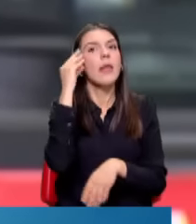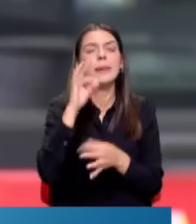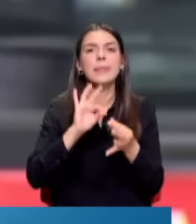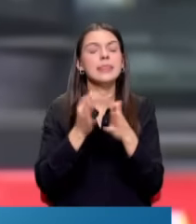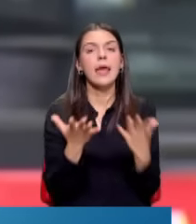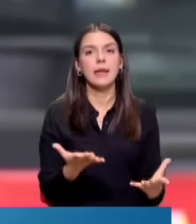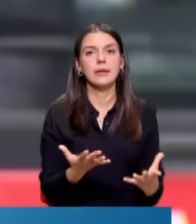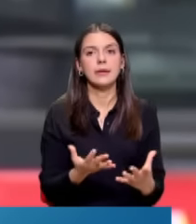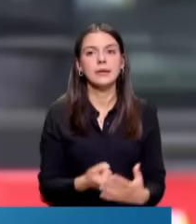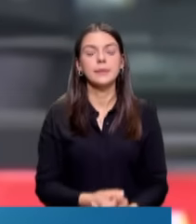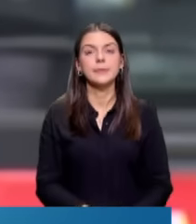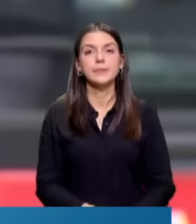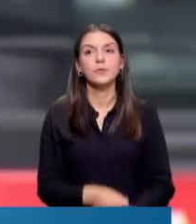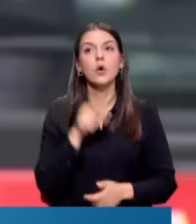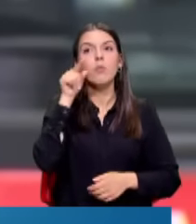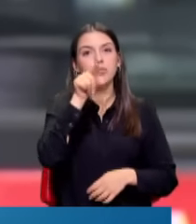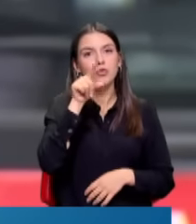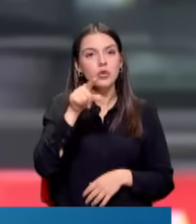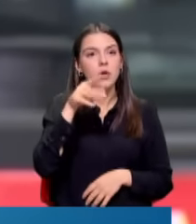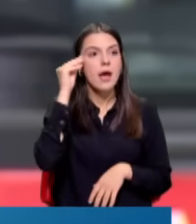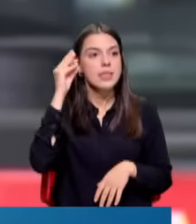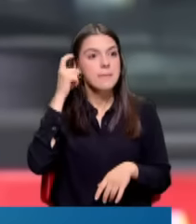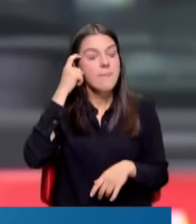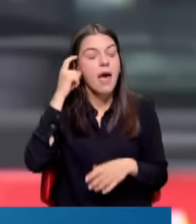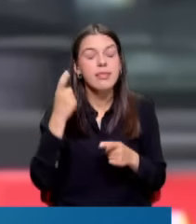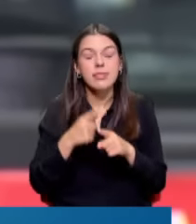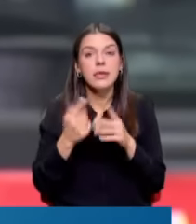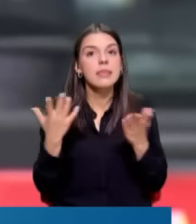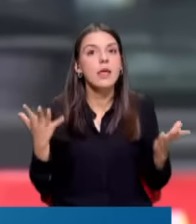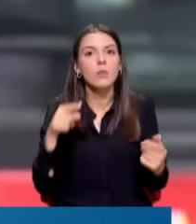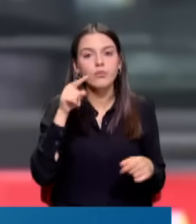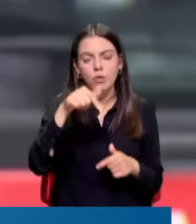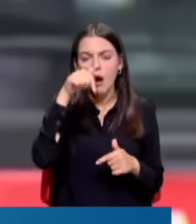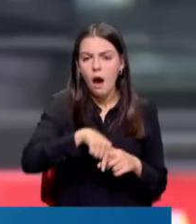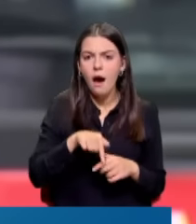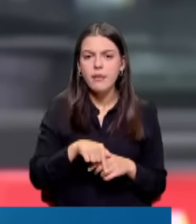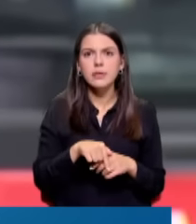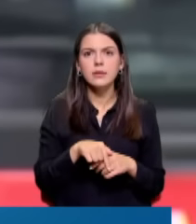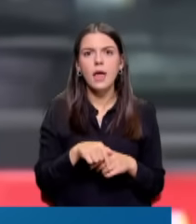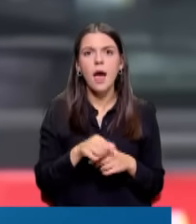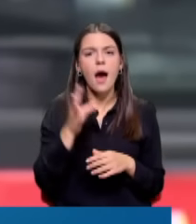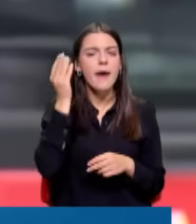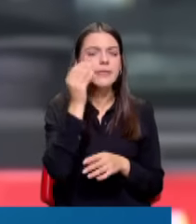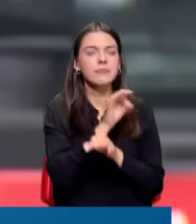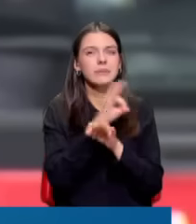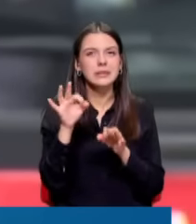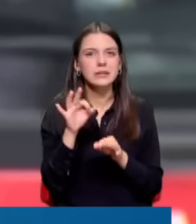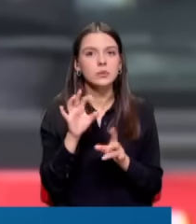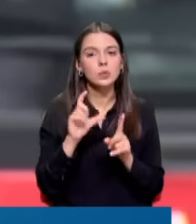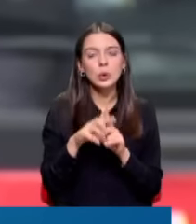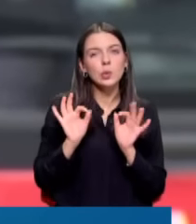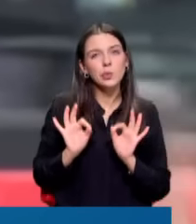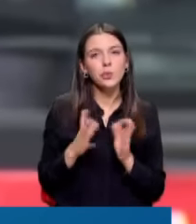nedir? Bunun kavramı nedir? Altında yatan anlamsız tavır